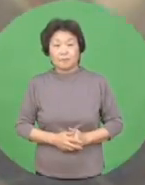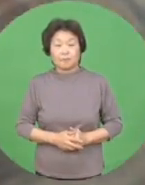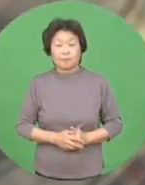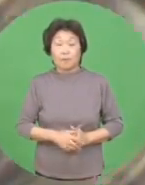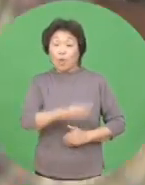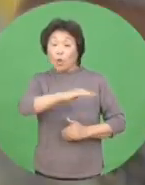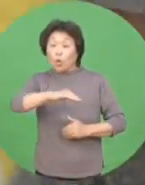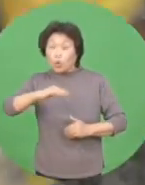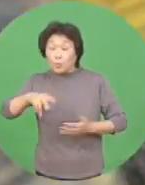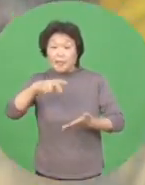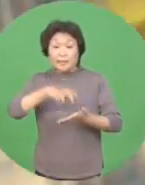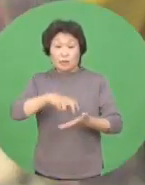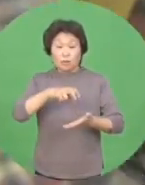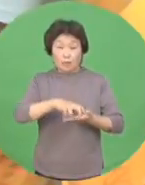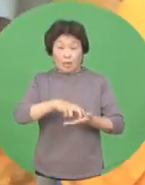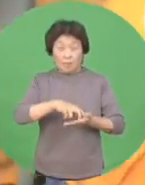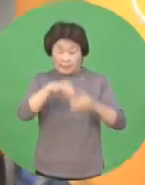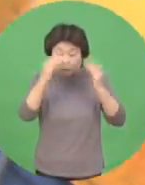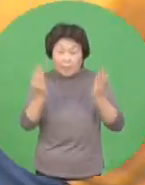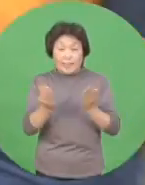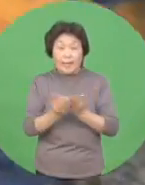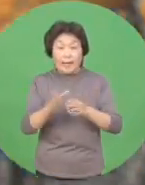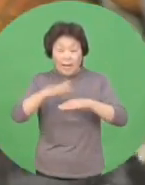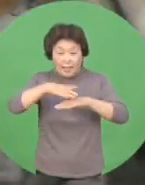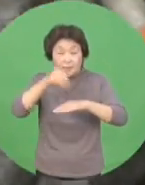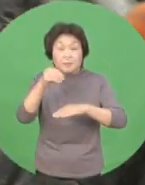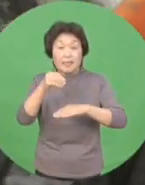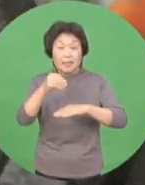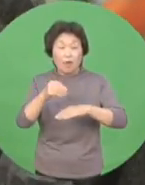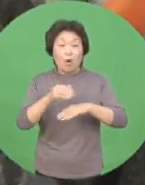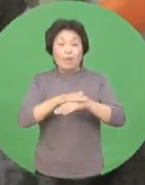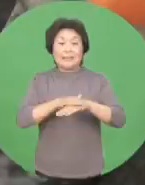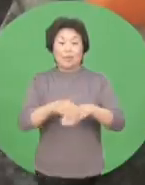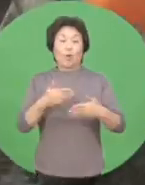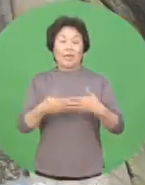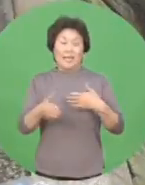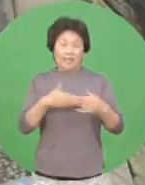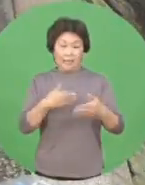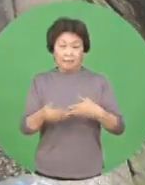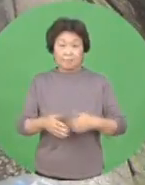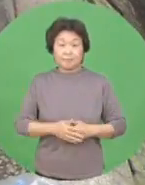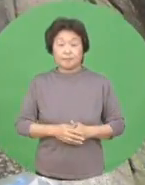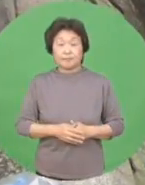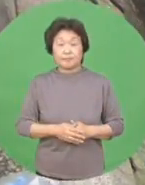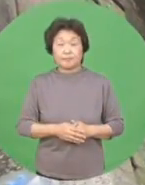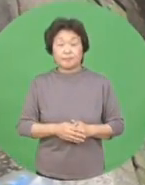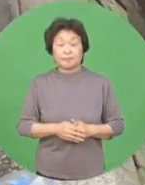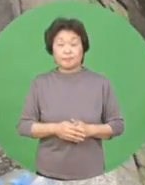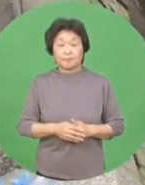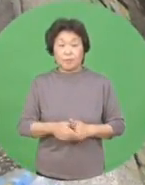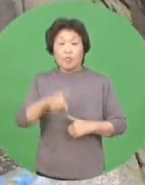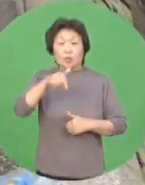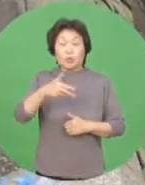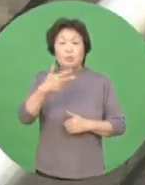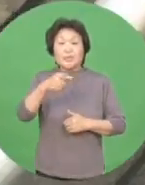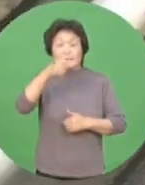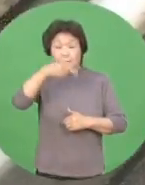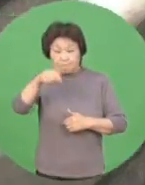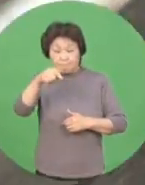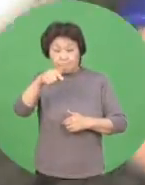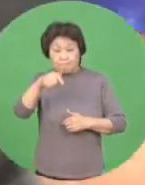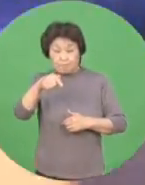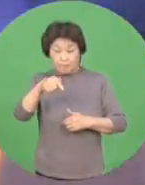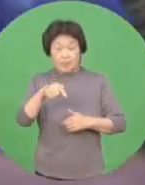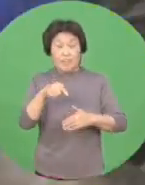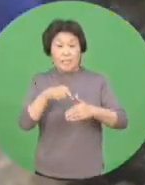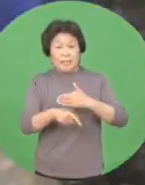子どもたちにとってはやることすべてが初めての貴重な経験です。武神というのはあまねく人々